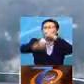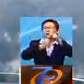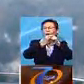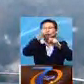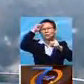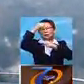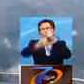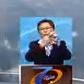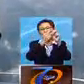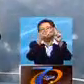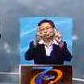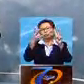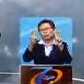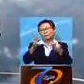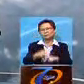Terengganu 2017.